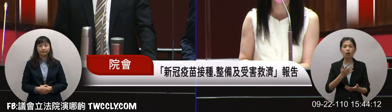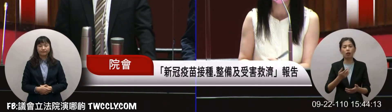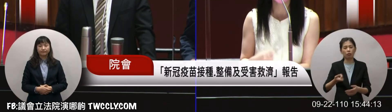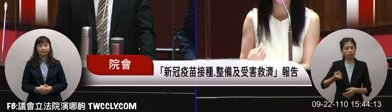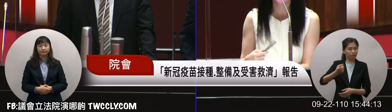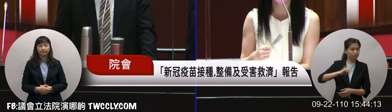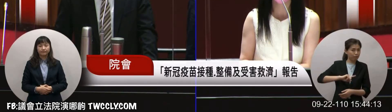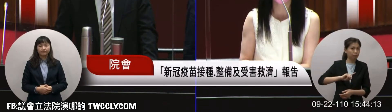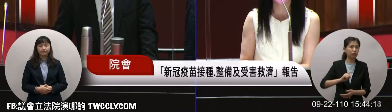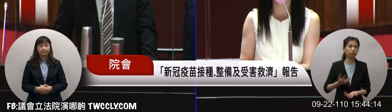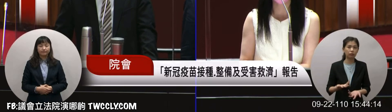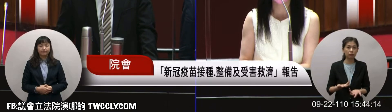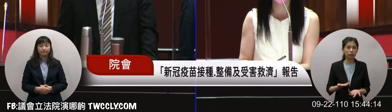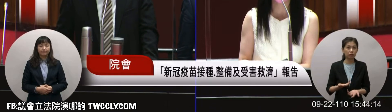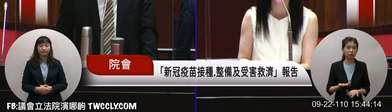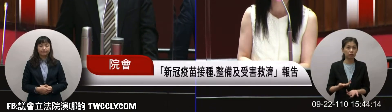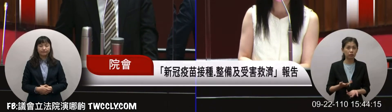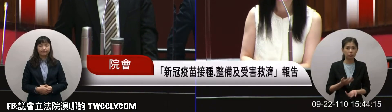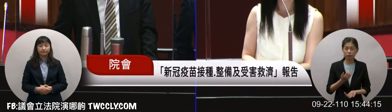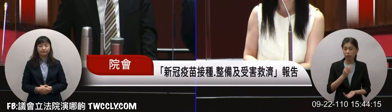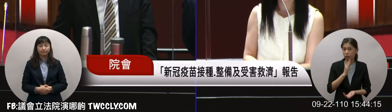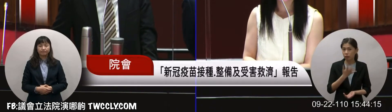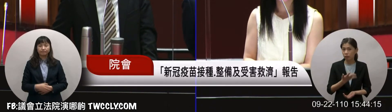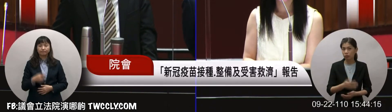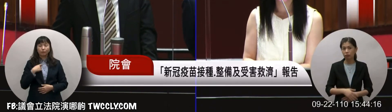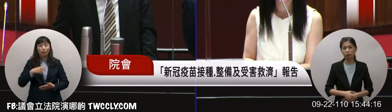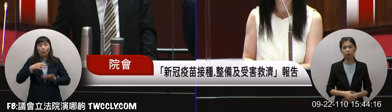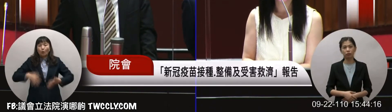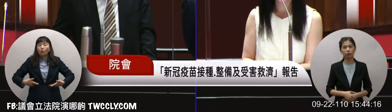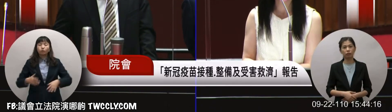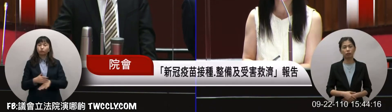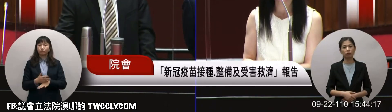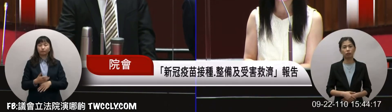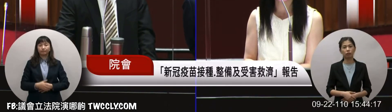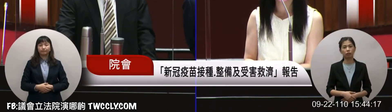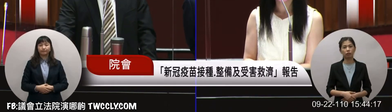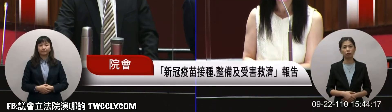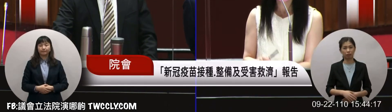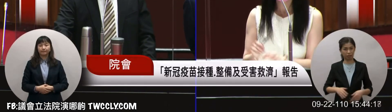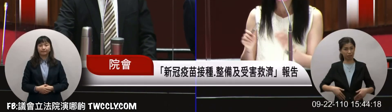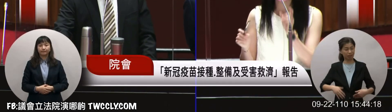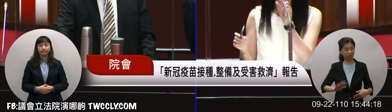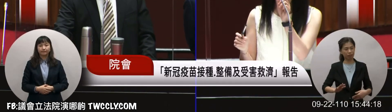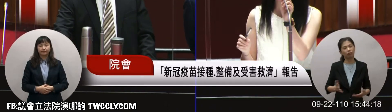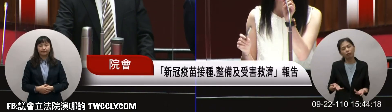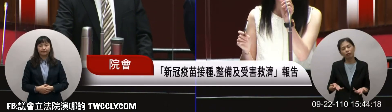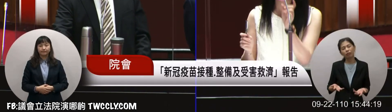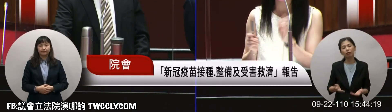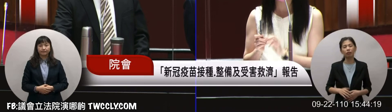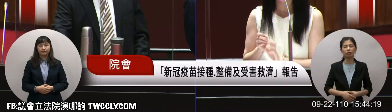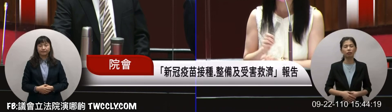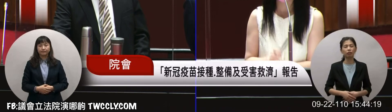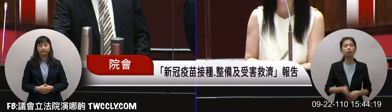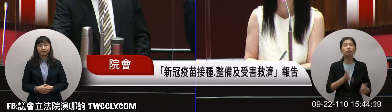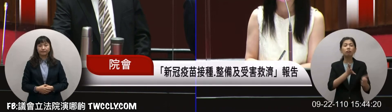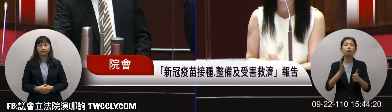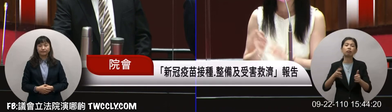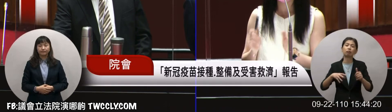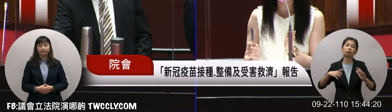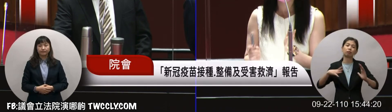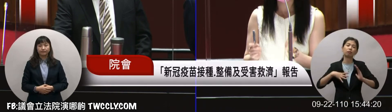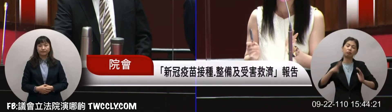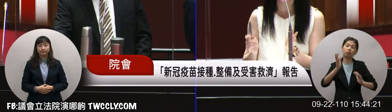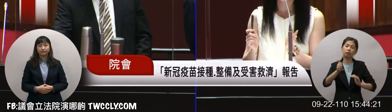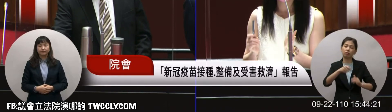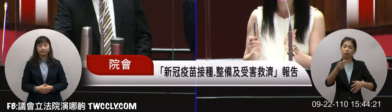到第二，我愿意去打第二剂了，这样可以吗？ 我一点都不急。 不急就对了。 那我可以请问在座的官员们，已经打完